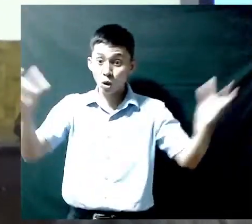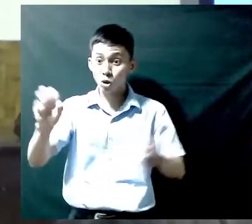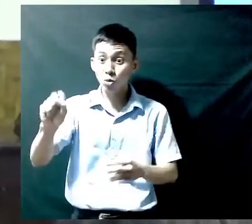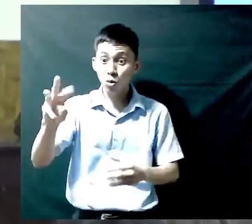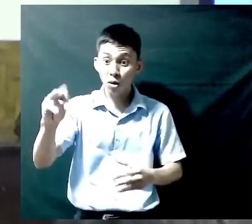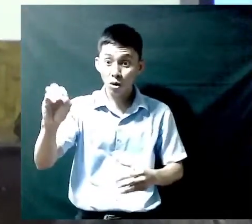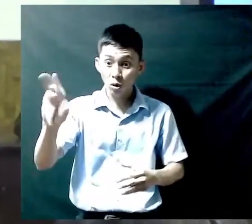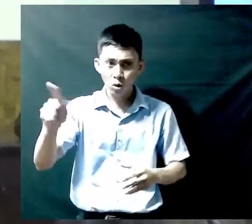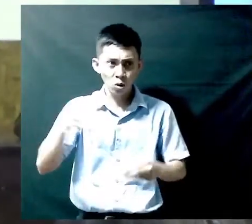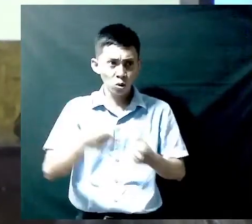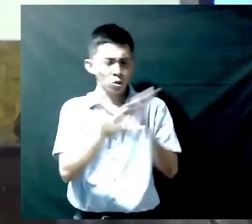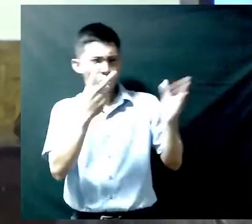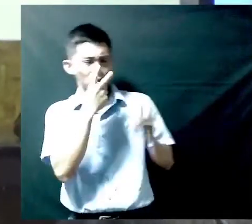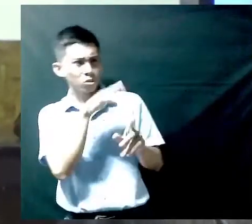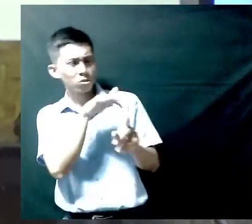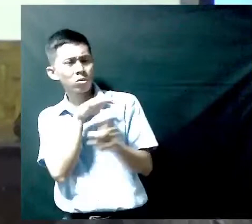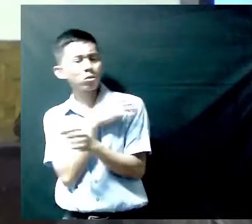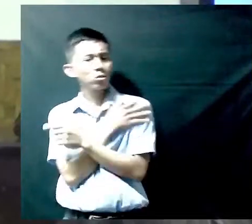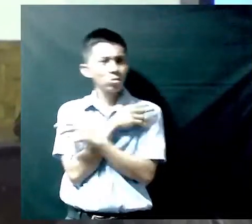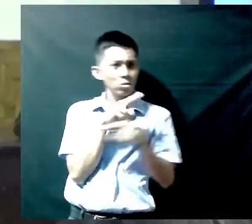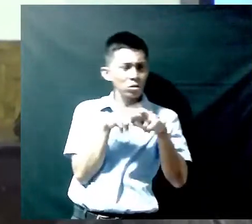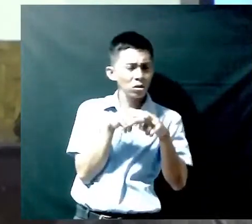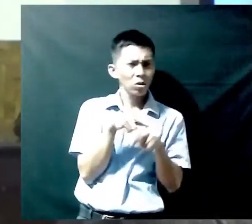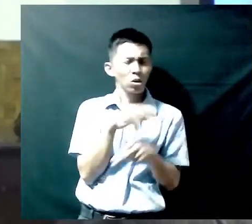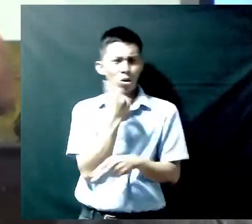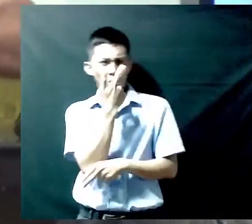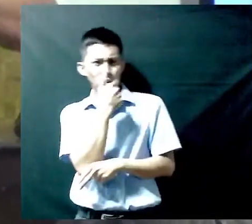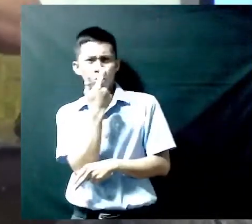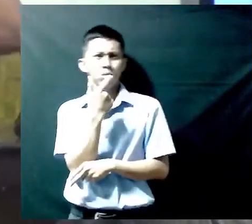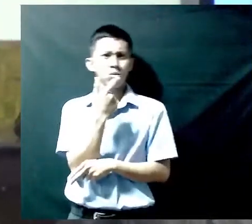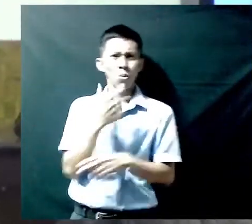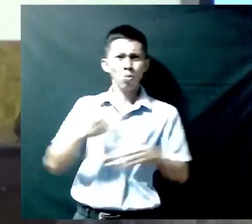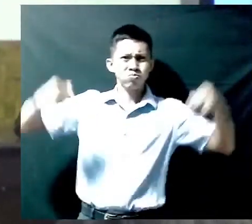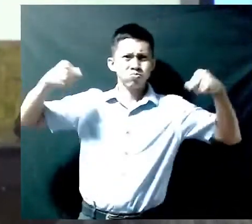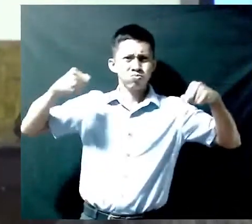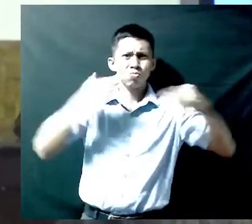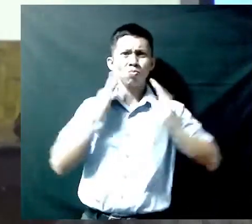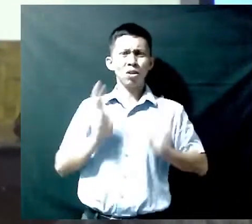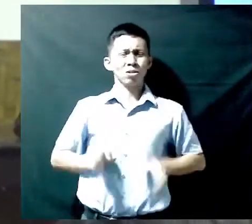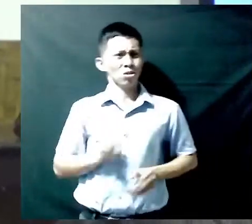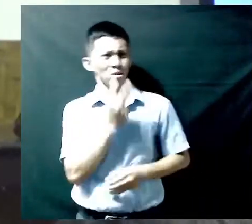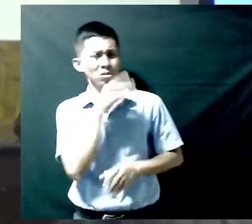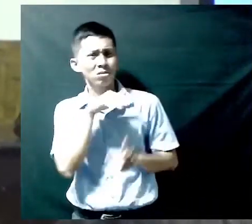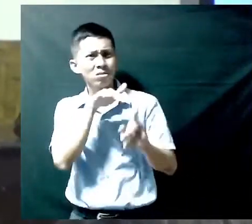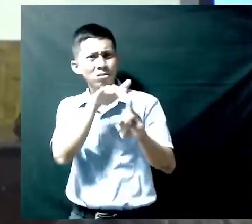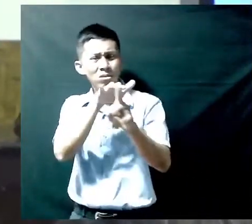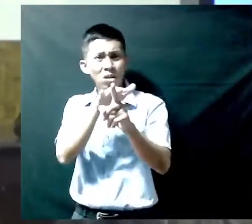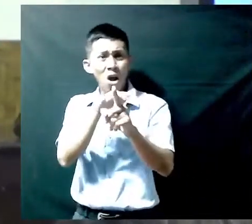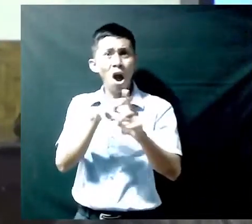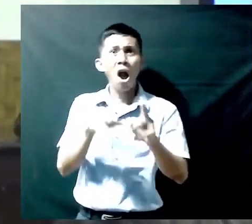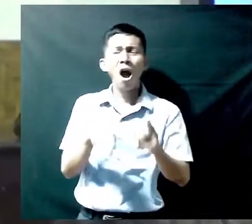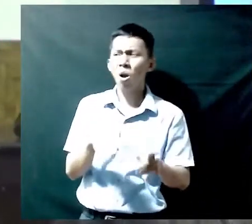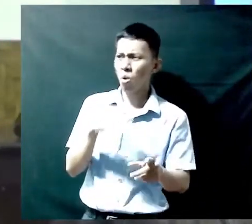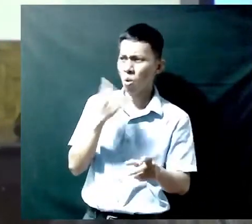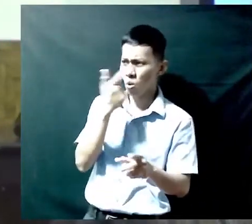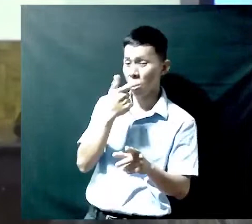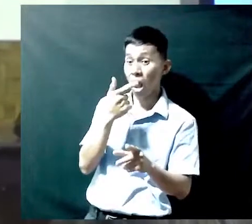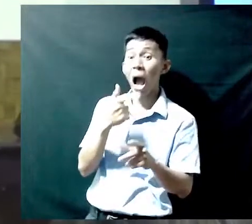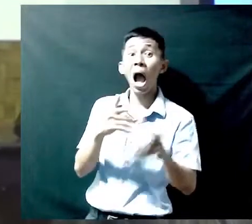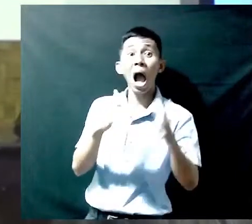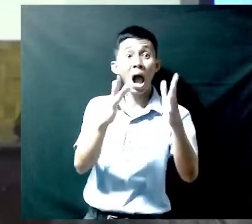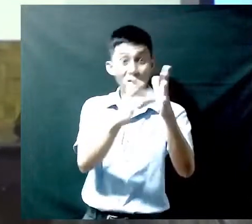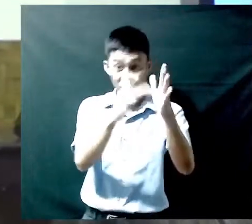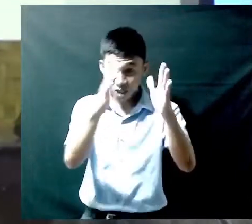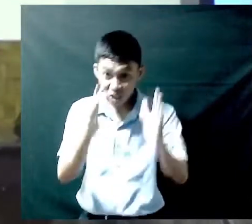nag-preach, napatayo ako doon sa upuan ko. Sabi ko, sino itong mga to? Kasi lalaki ng katawan. Yung pala, Power Team is a Christian